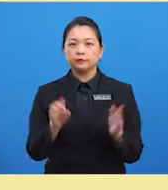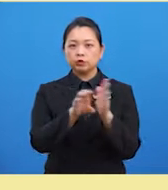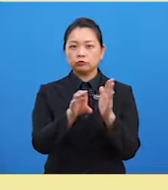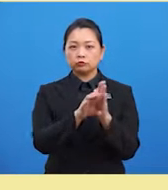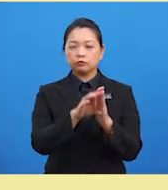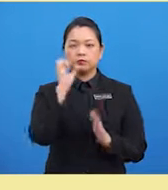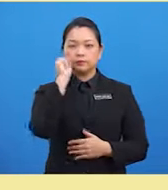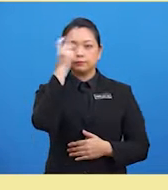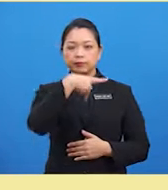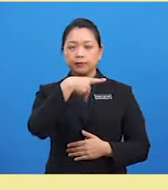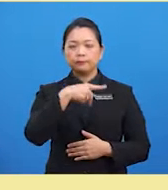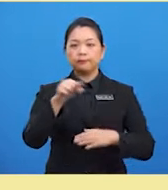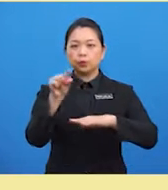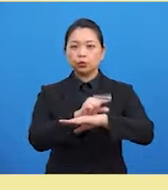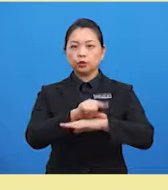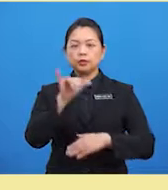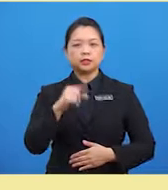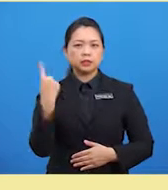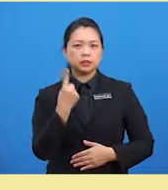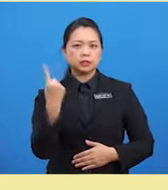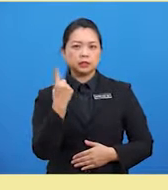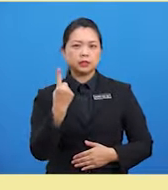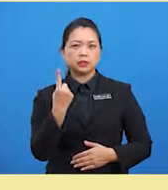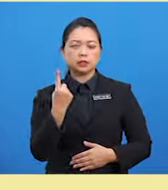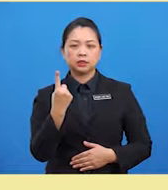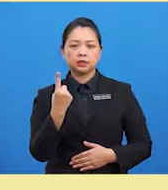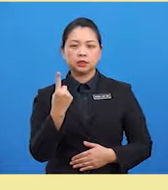Contohnya sikap pengguna yang sentiasa